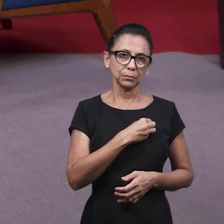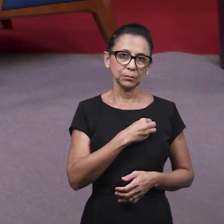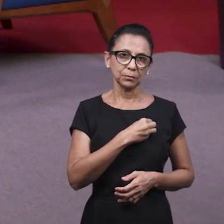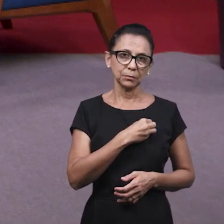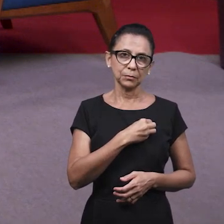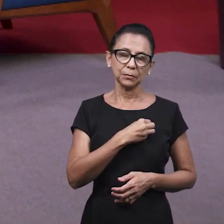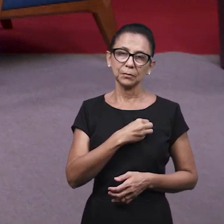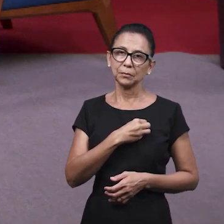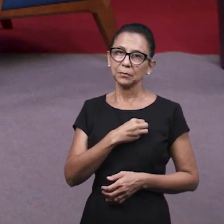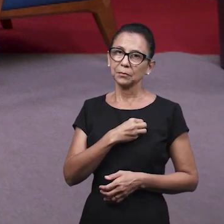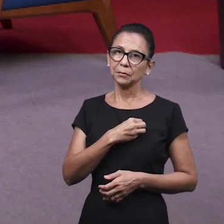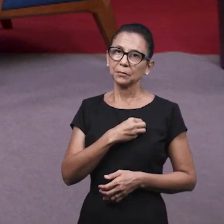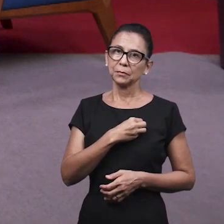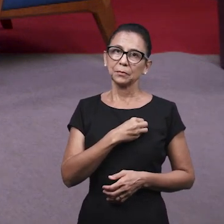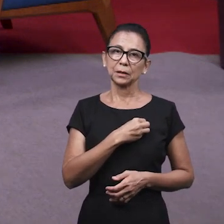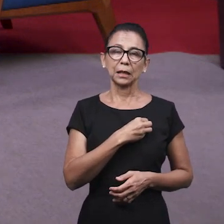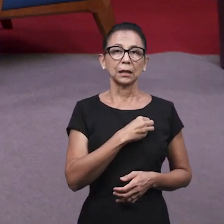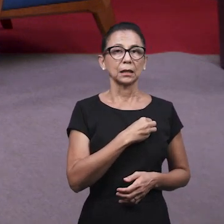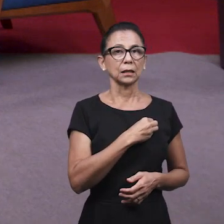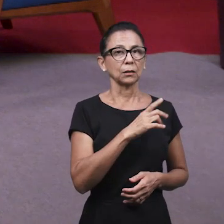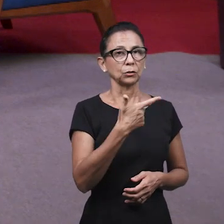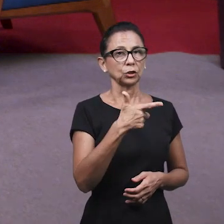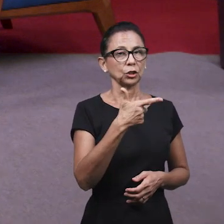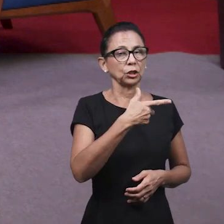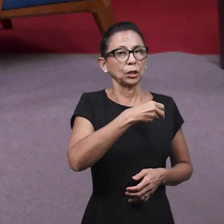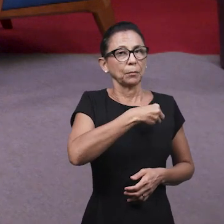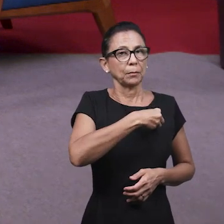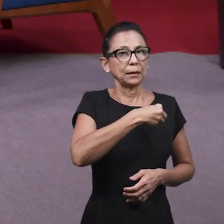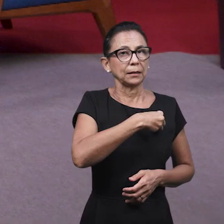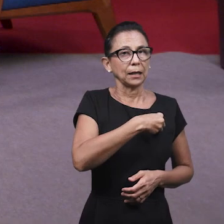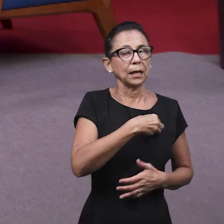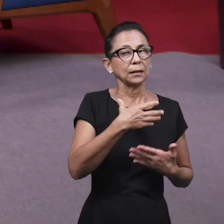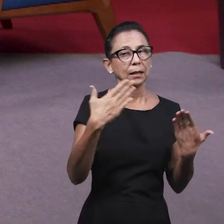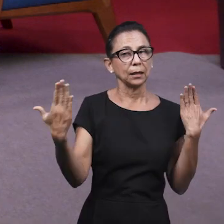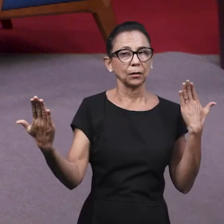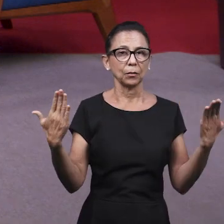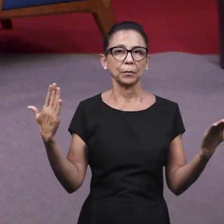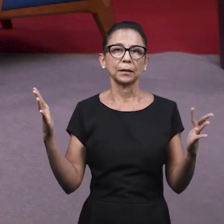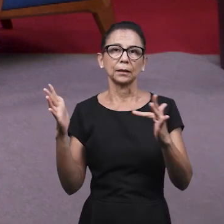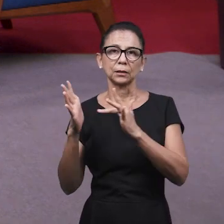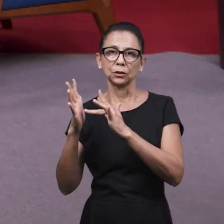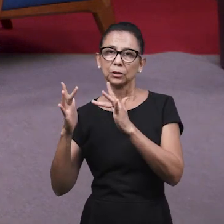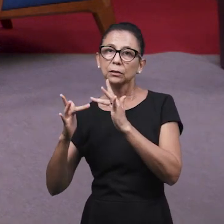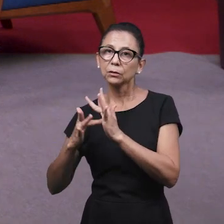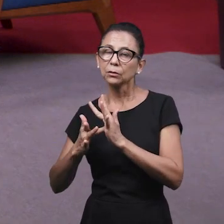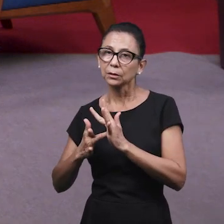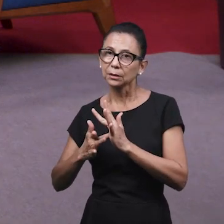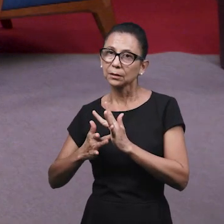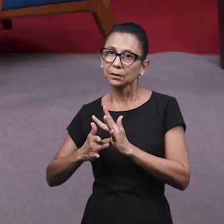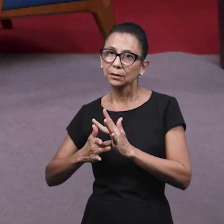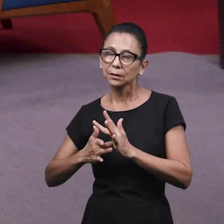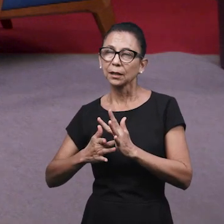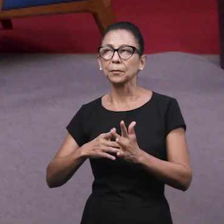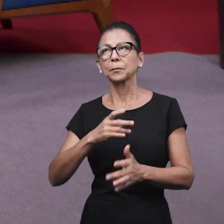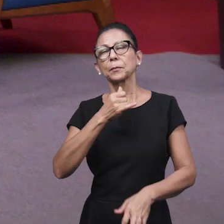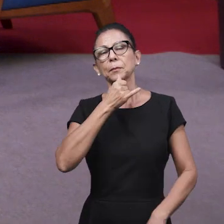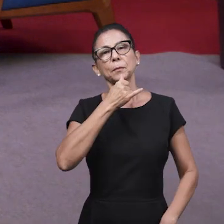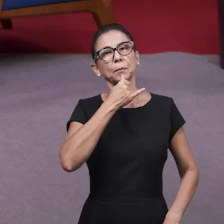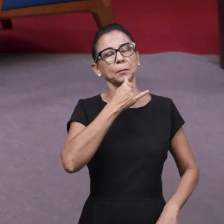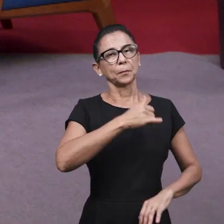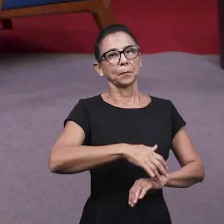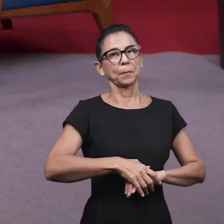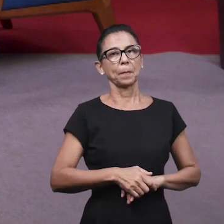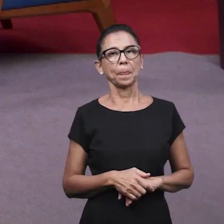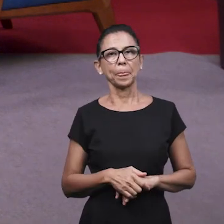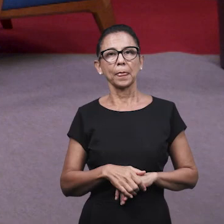il représente le Seigneur Jésus. Et plusieurs d'autres situations, par exemple, la